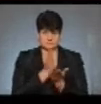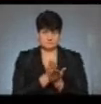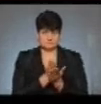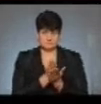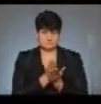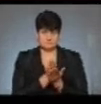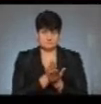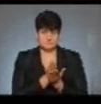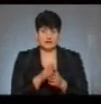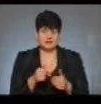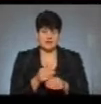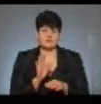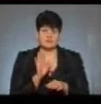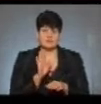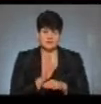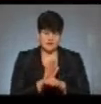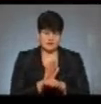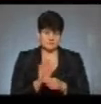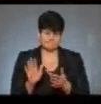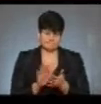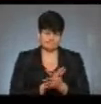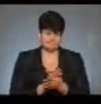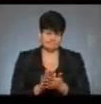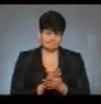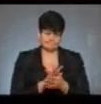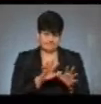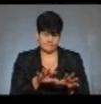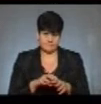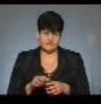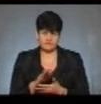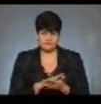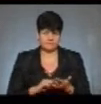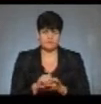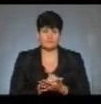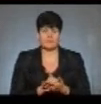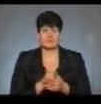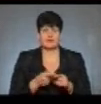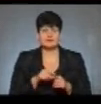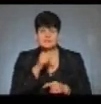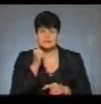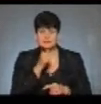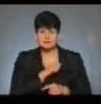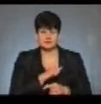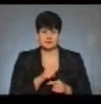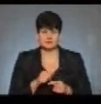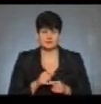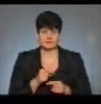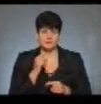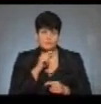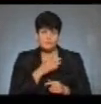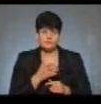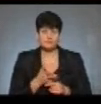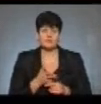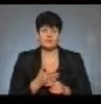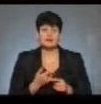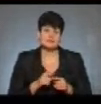наказ правоохоронцям зачистити цей тіньовий сектор економіки. І я думаю, що